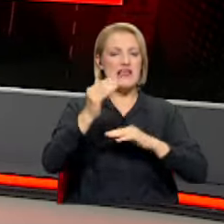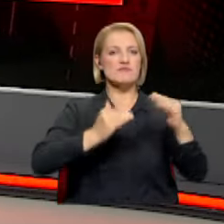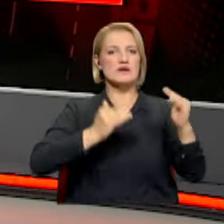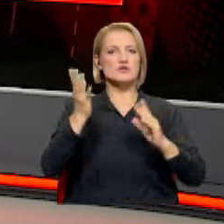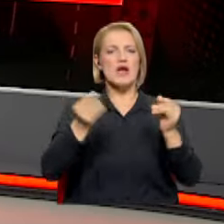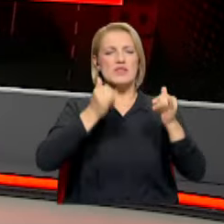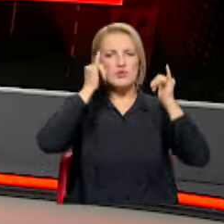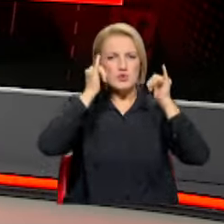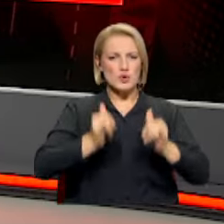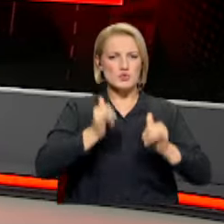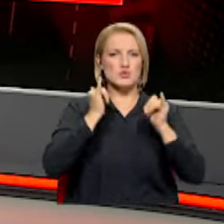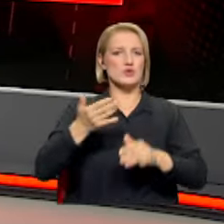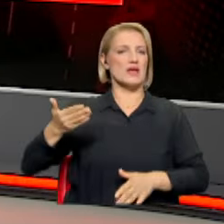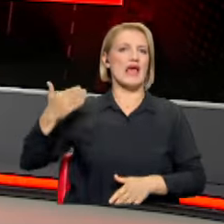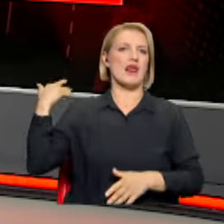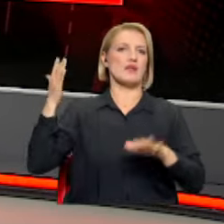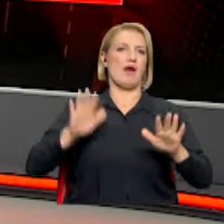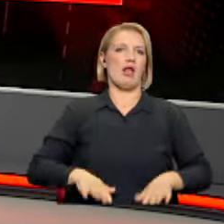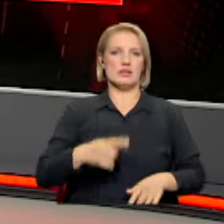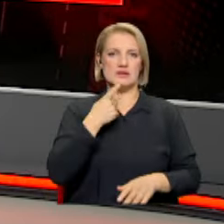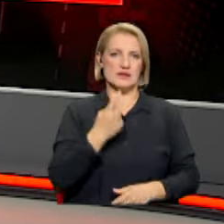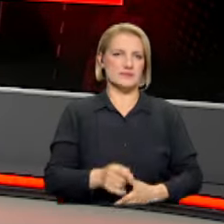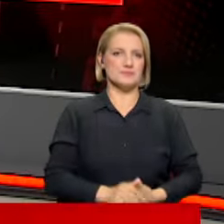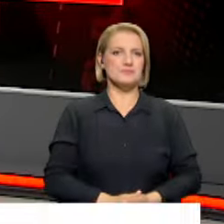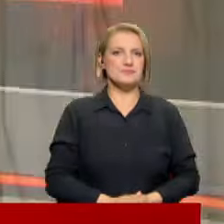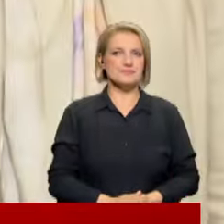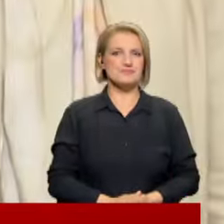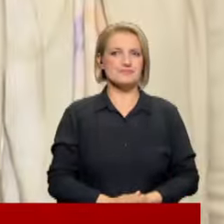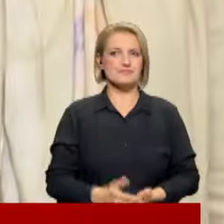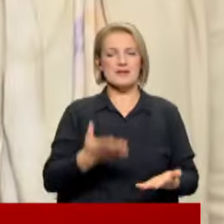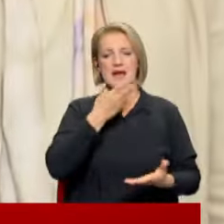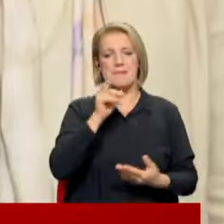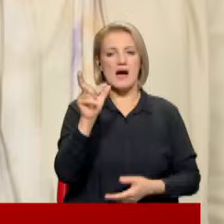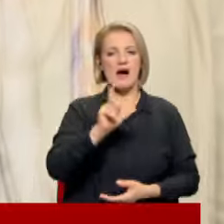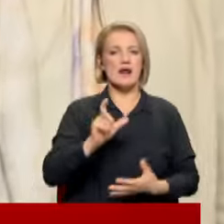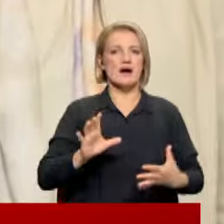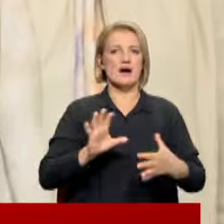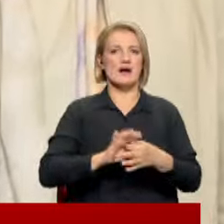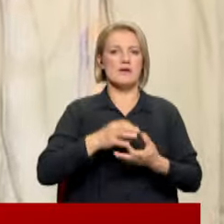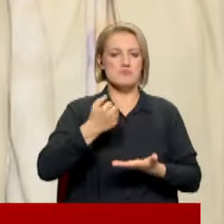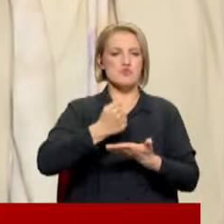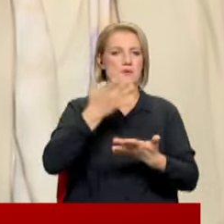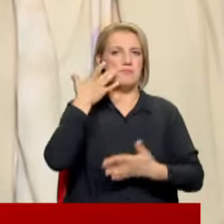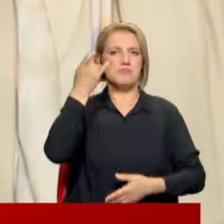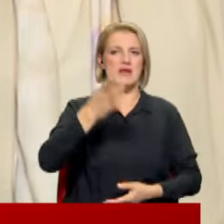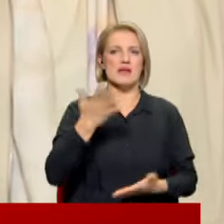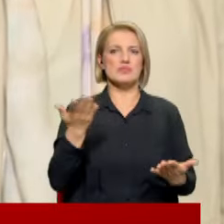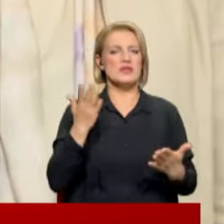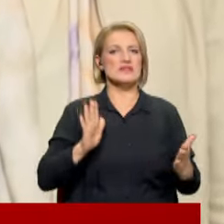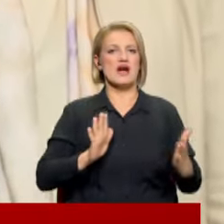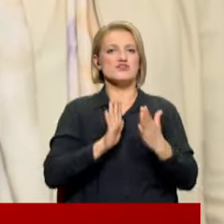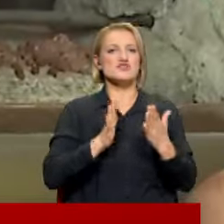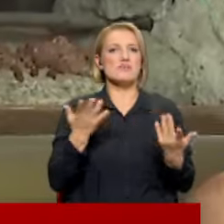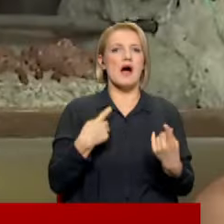enflasyonda en kötüsü geride kaldı dedi. Emekli aylıkları ile ilgili bütçemiz belli. Nasıl karşılayacağınızı